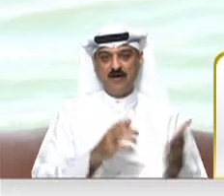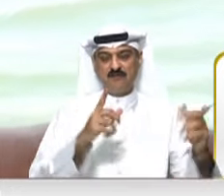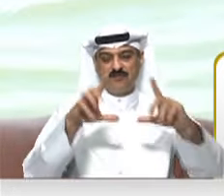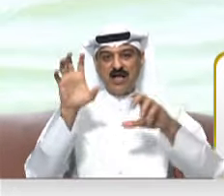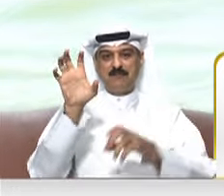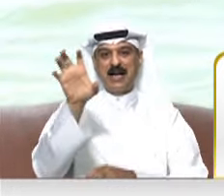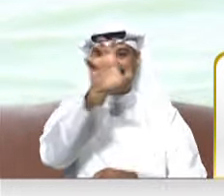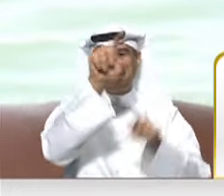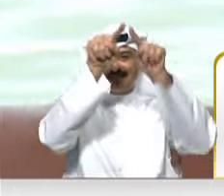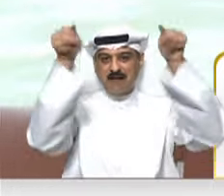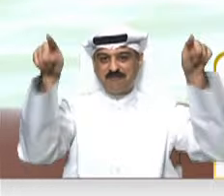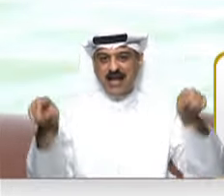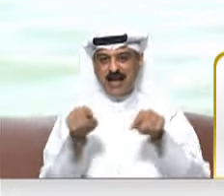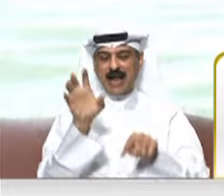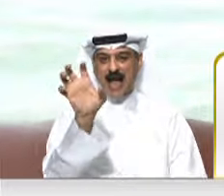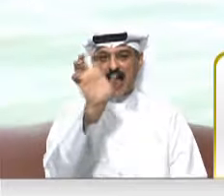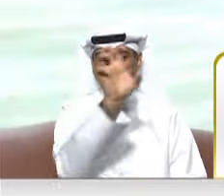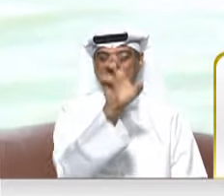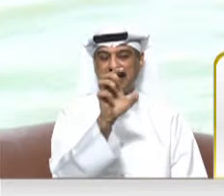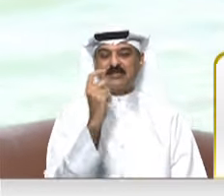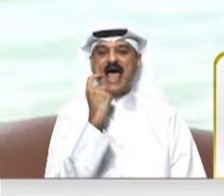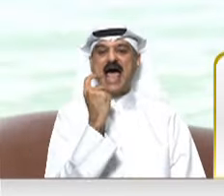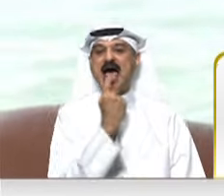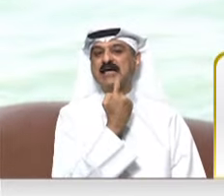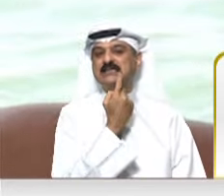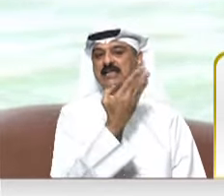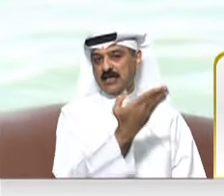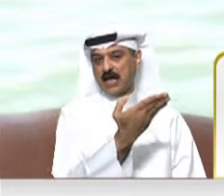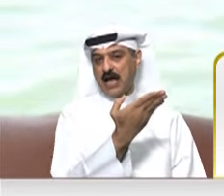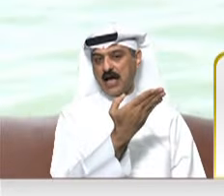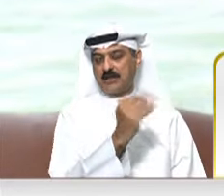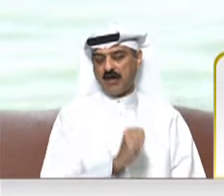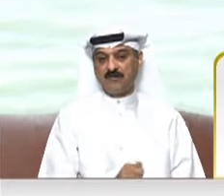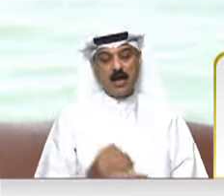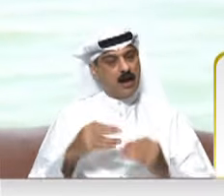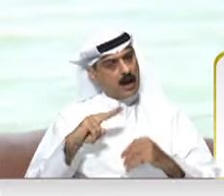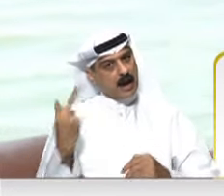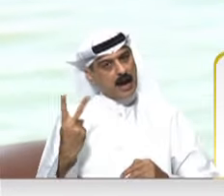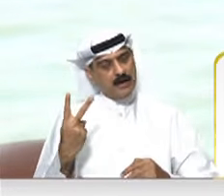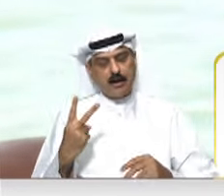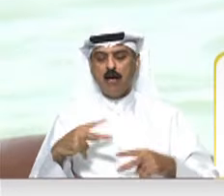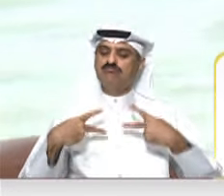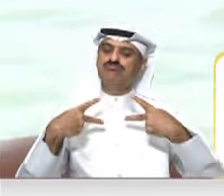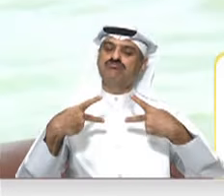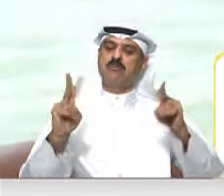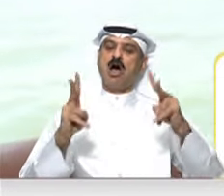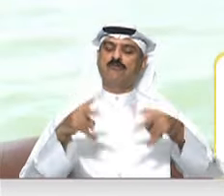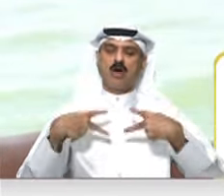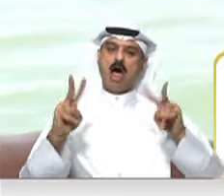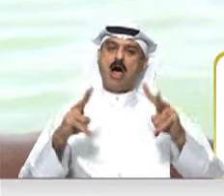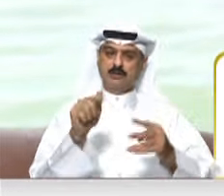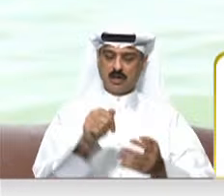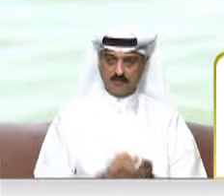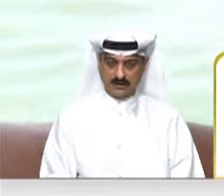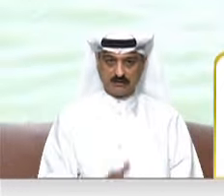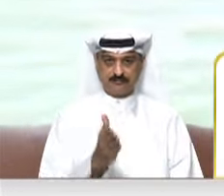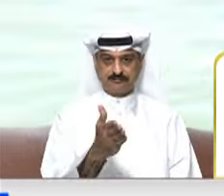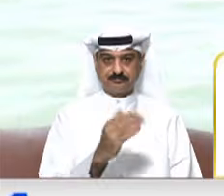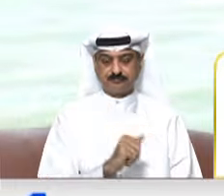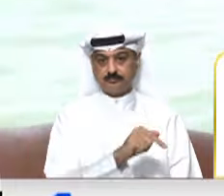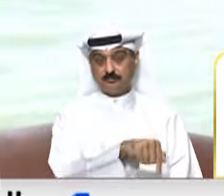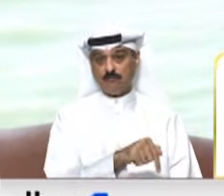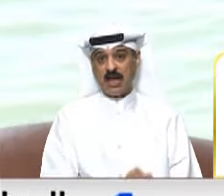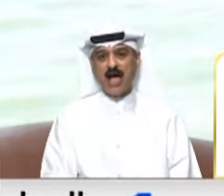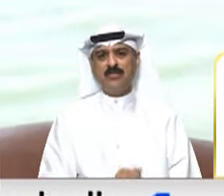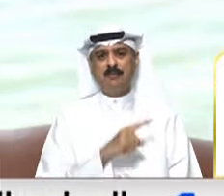موقع الهيئة العامة للبيئة، عدا عن ذلك مسموح. مثل ما أنت عارف عندنا مينا الدوحة، كذلك مينا شويخ موجود في جون